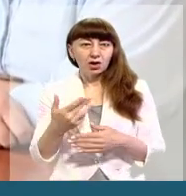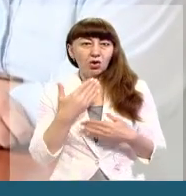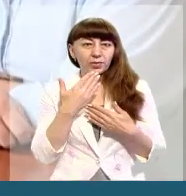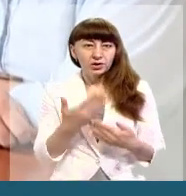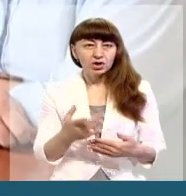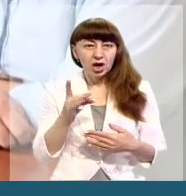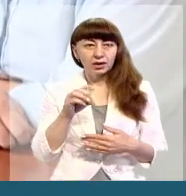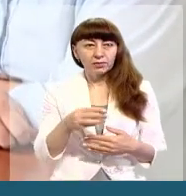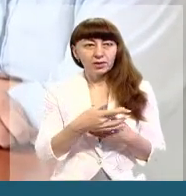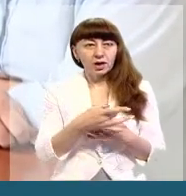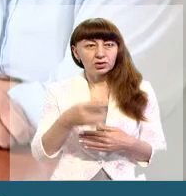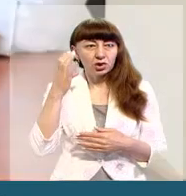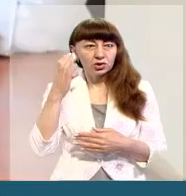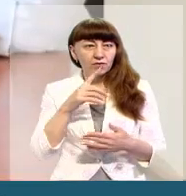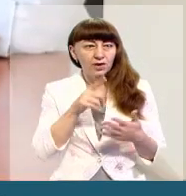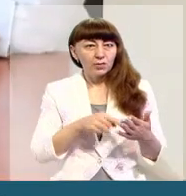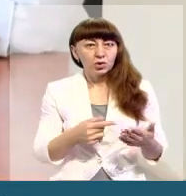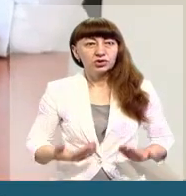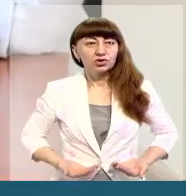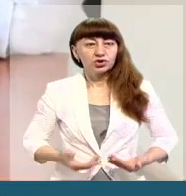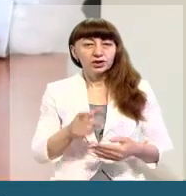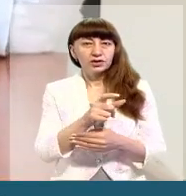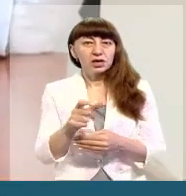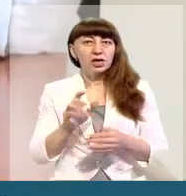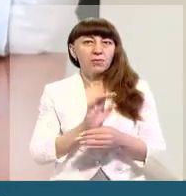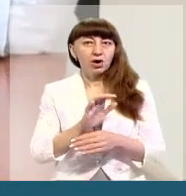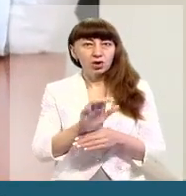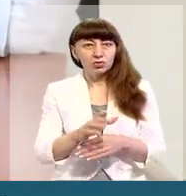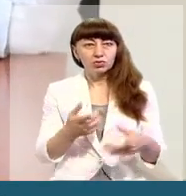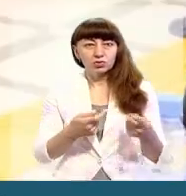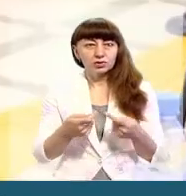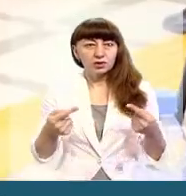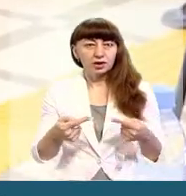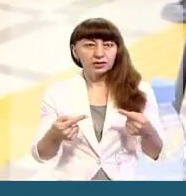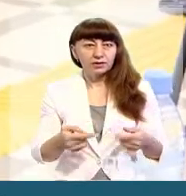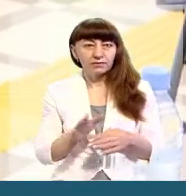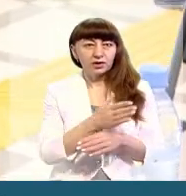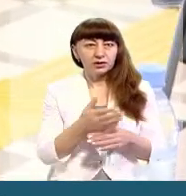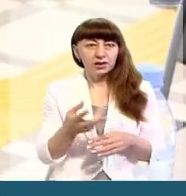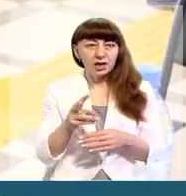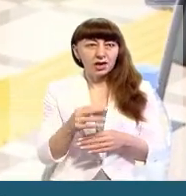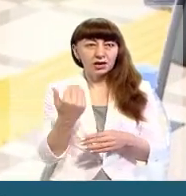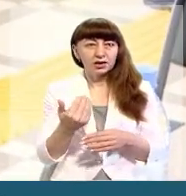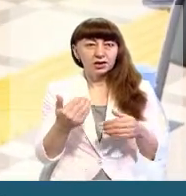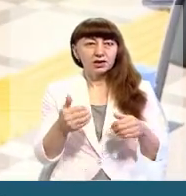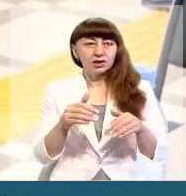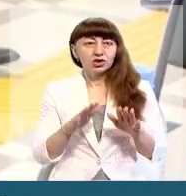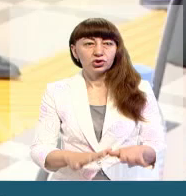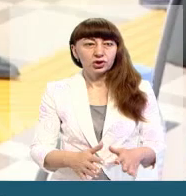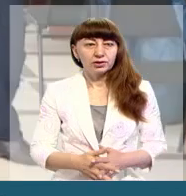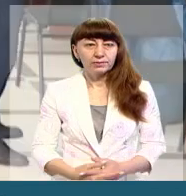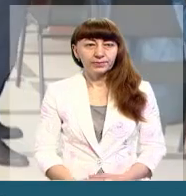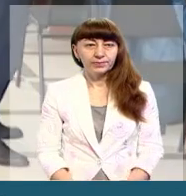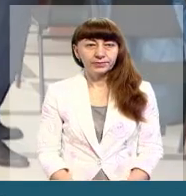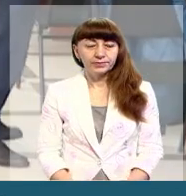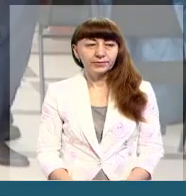мәселелерін тыңдап, тиісті бөлім басшыларына оларды зерделеп, оң шешілу үшін тапсырма берді. Мұндай алаң әрбір тұрғында туындайтын